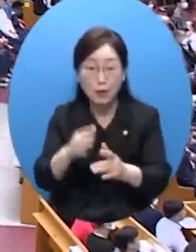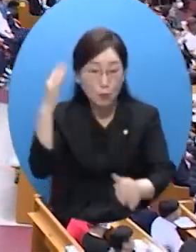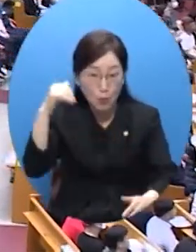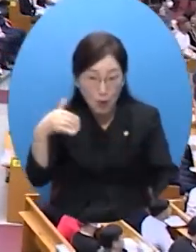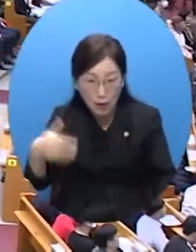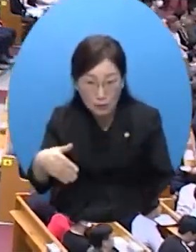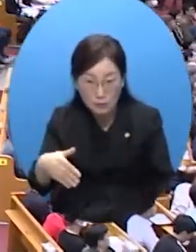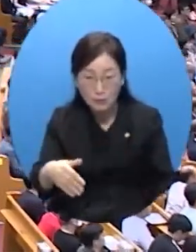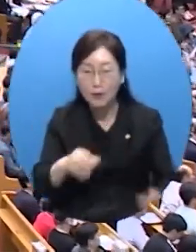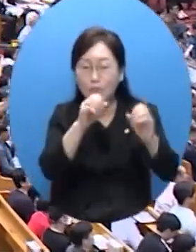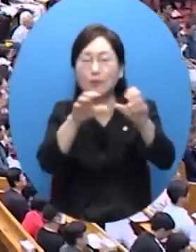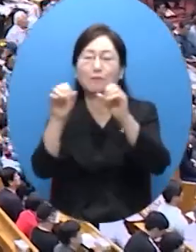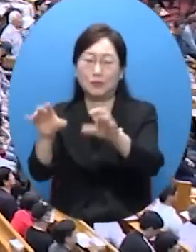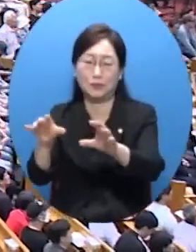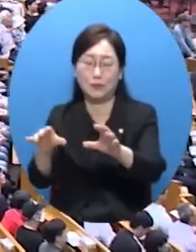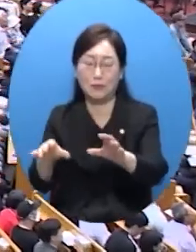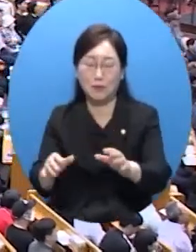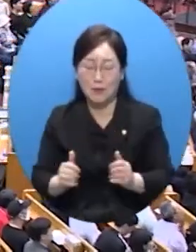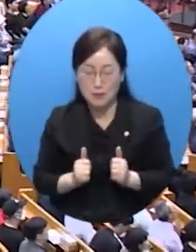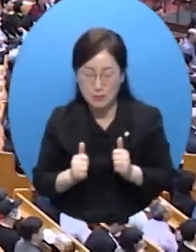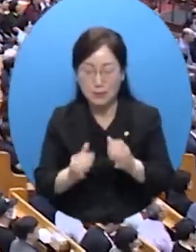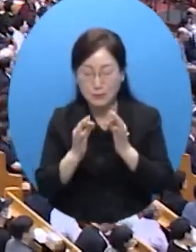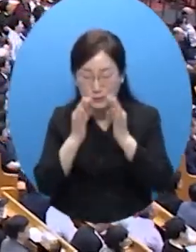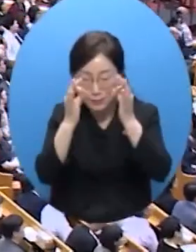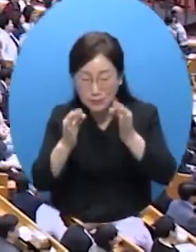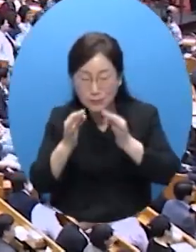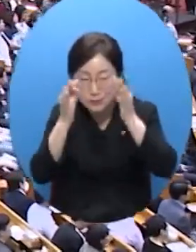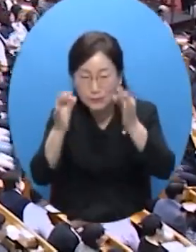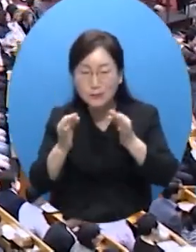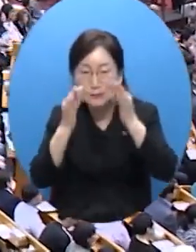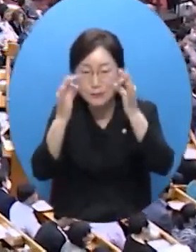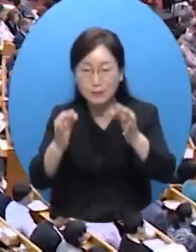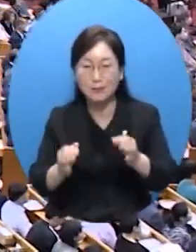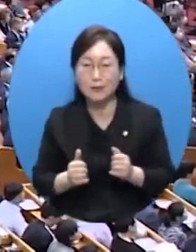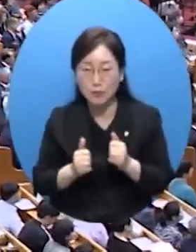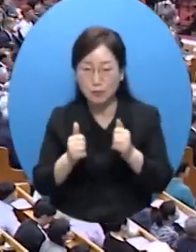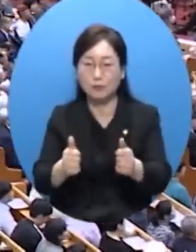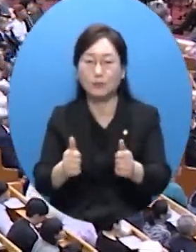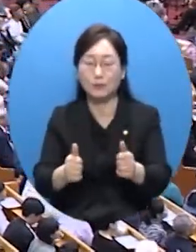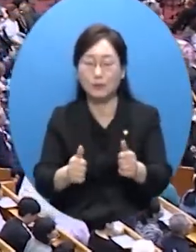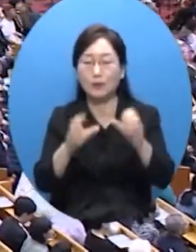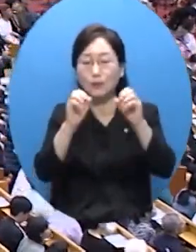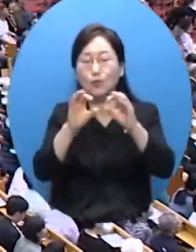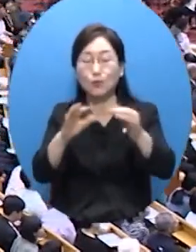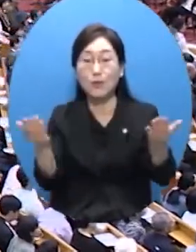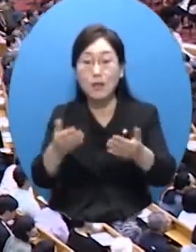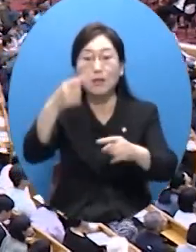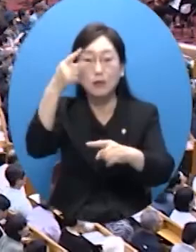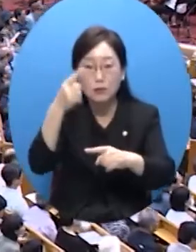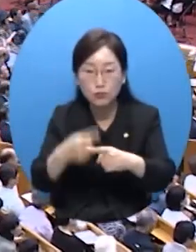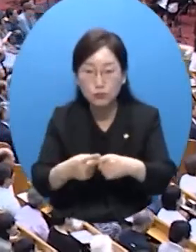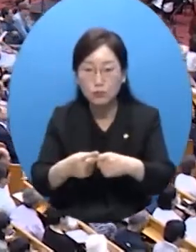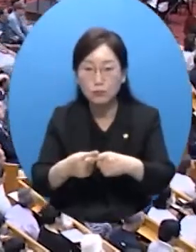온 힘과 노력을 기울여 열심히 선교사를 하던 중에